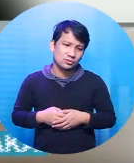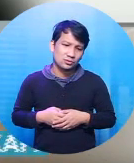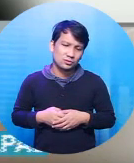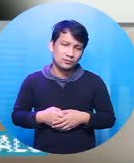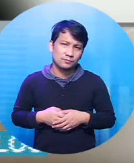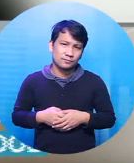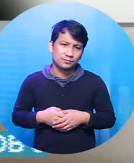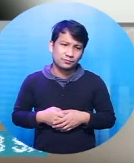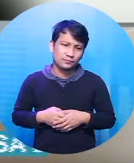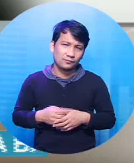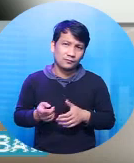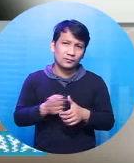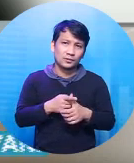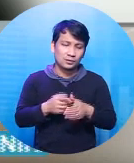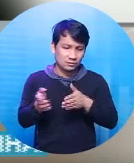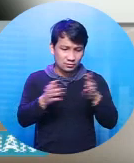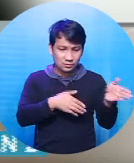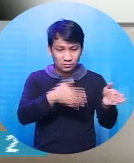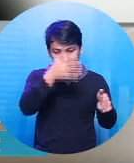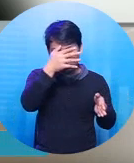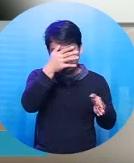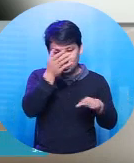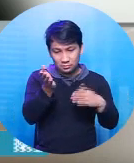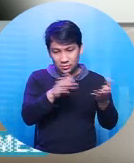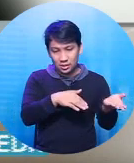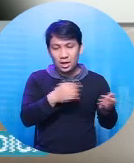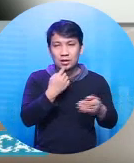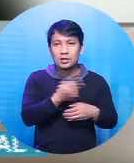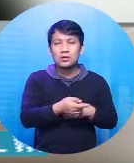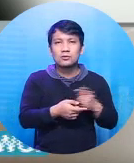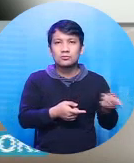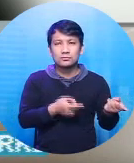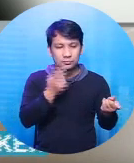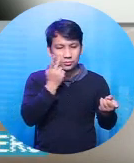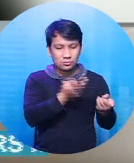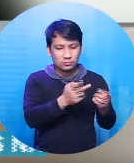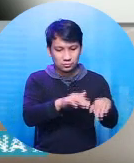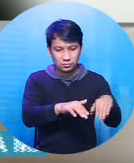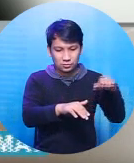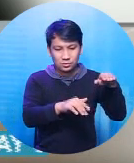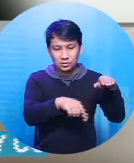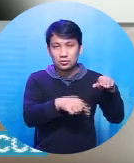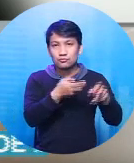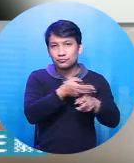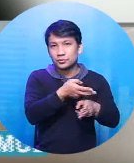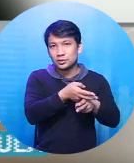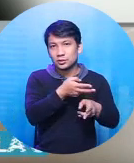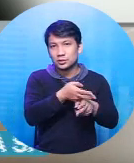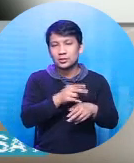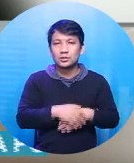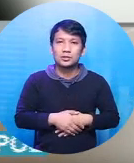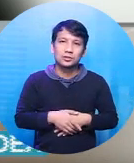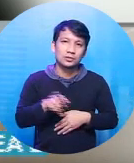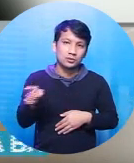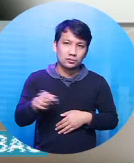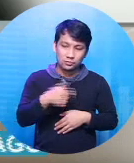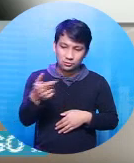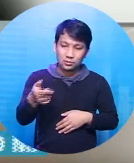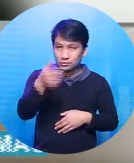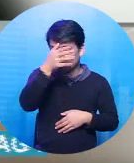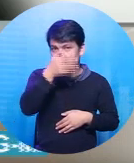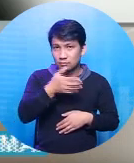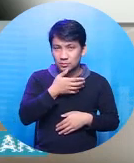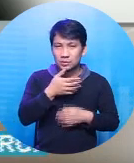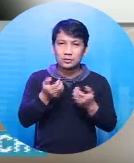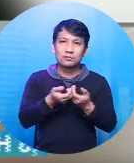sa side ng ama nilang namatay. Okay. Tapos yung bunso ko po, nasa magulang ko mismo. Ah,